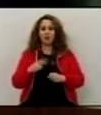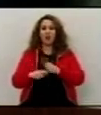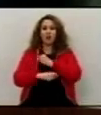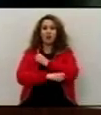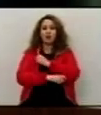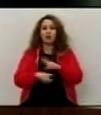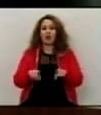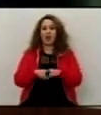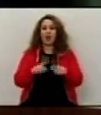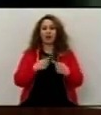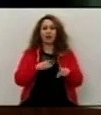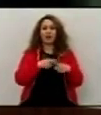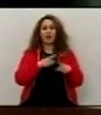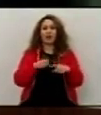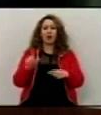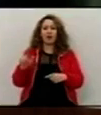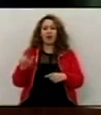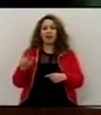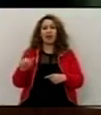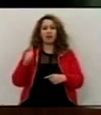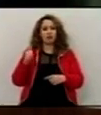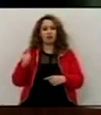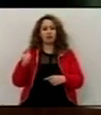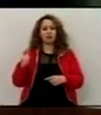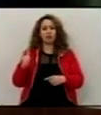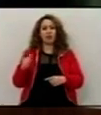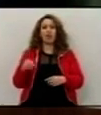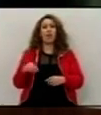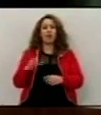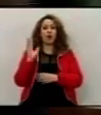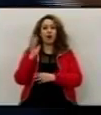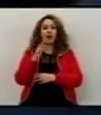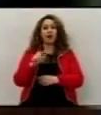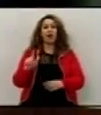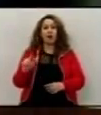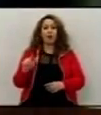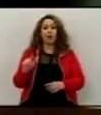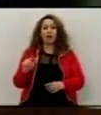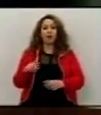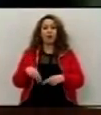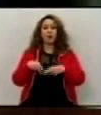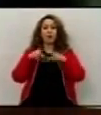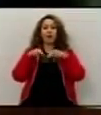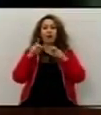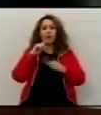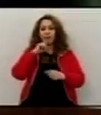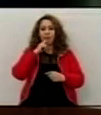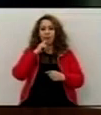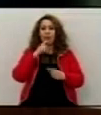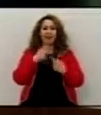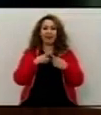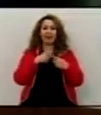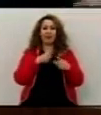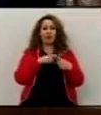مش متشابهة، مختلفة، فيها اللي يصلح للزراعة الاستراتيجية وفيها اللي يصلح للنخيل، وبالتالي نستطيع عندما